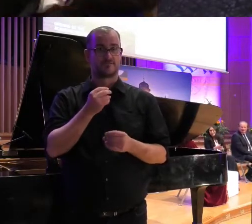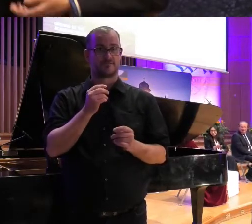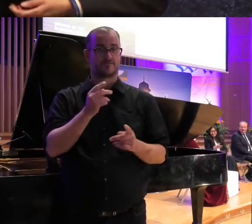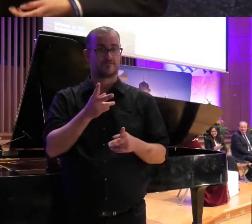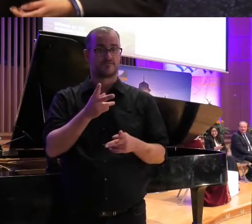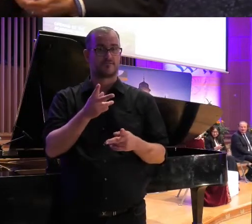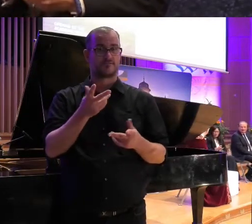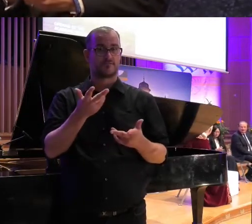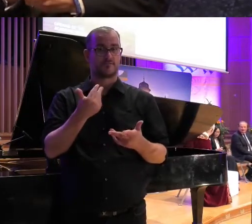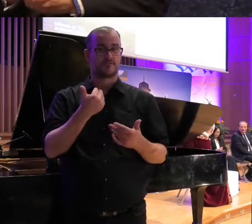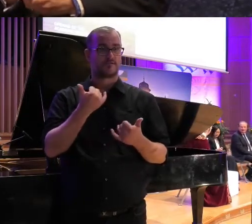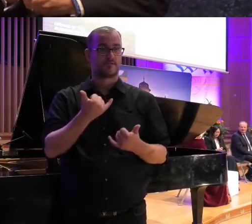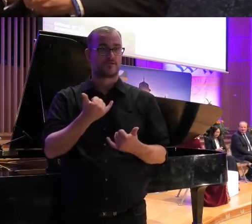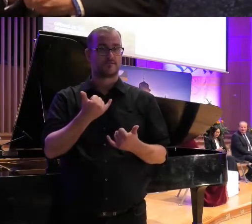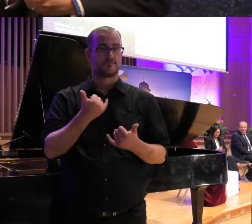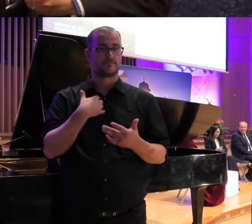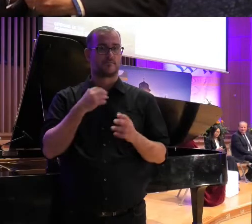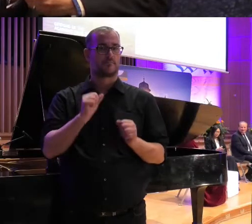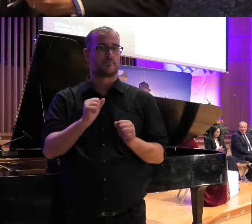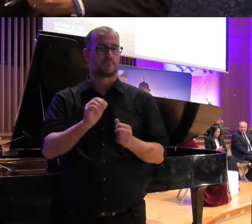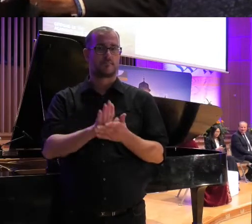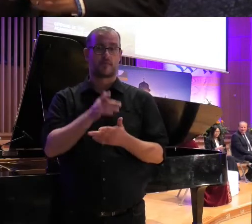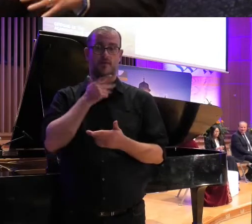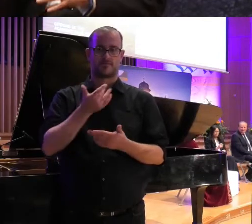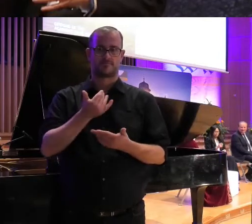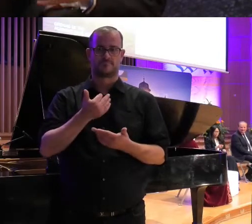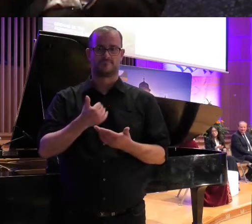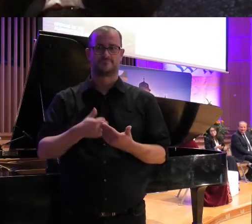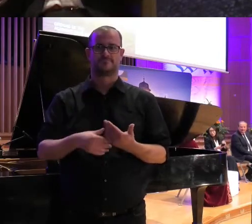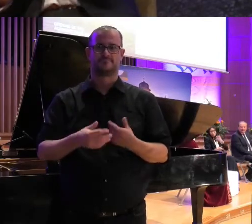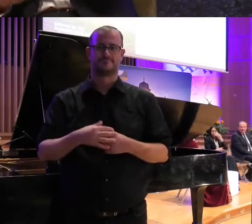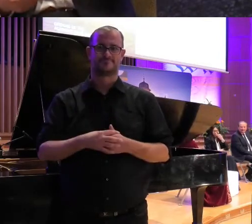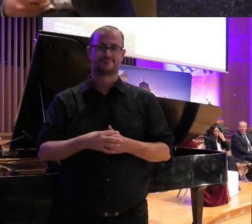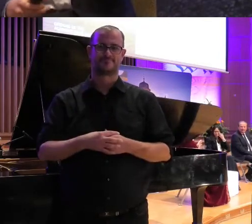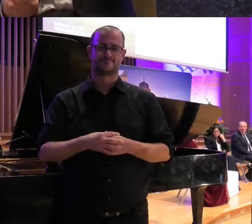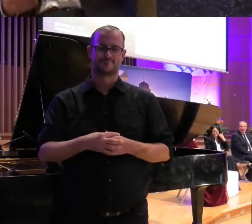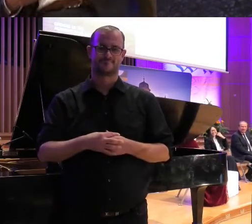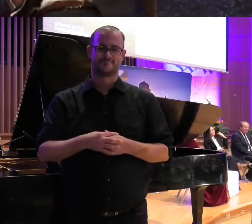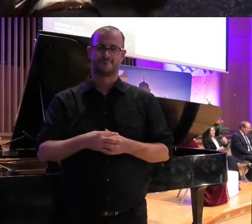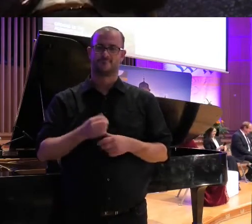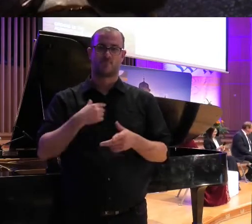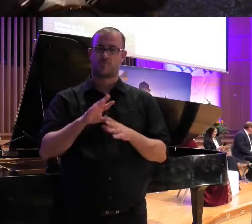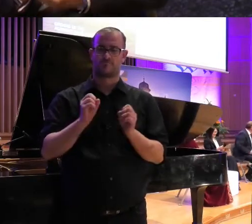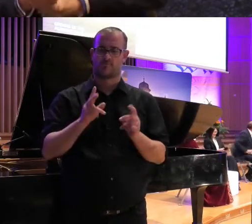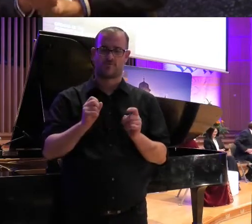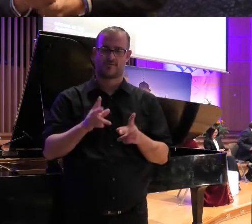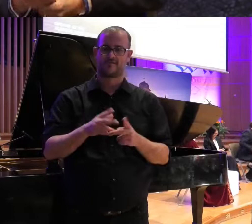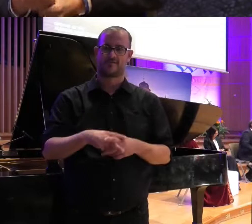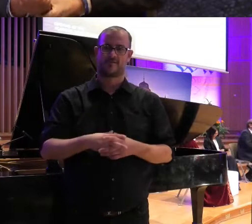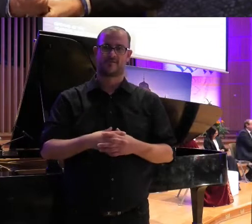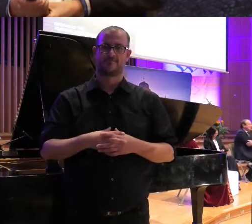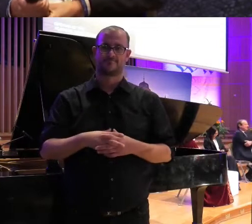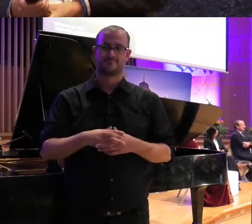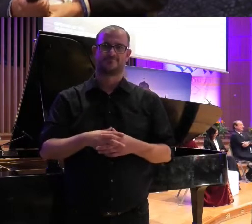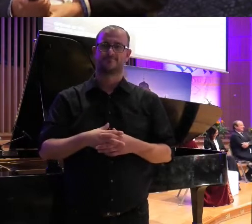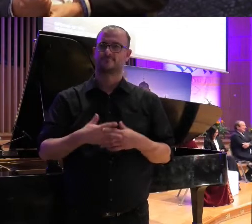okay, let's keep it in English. So, yeah, no, it's okay then.